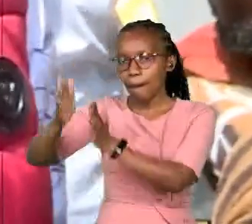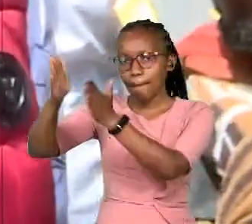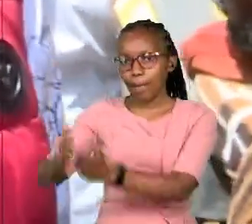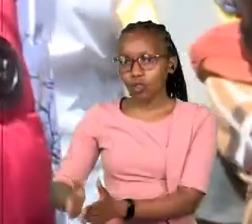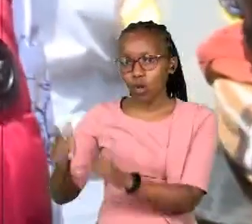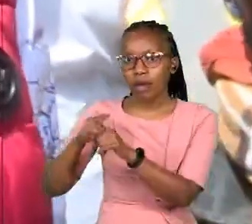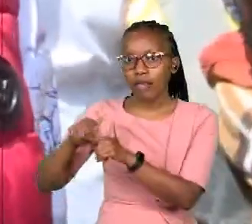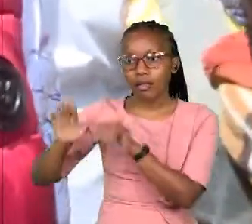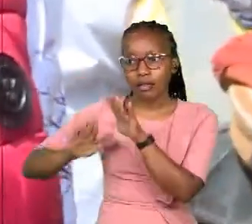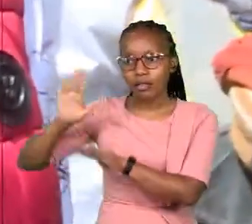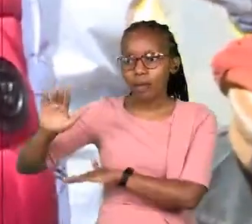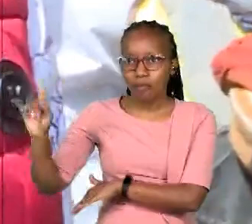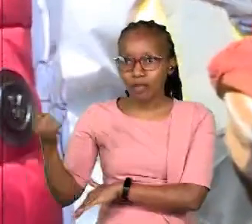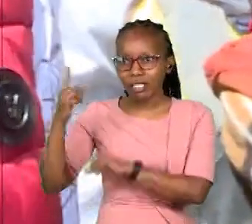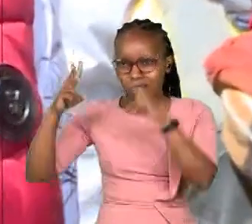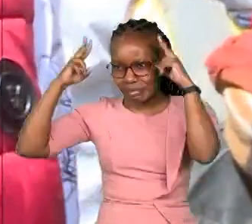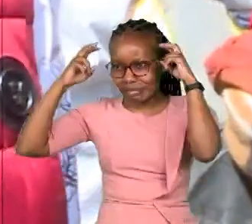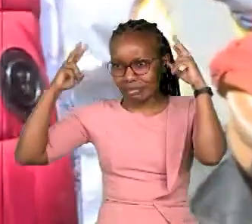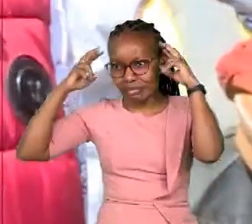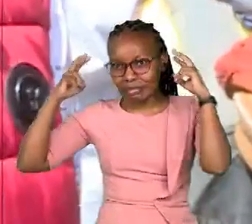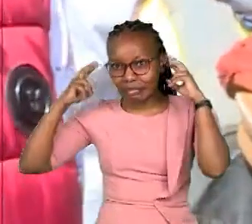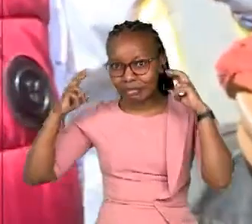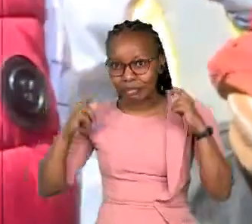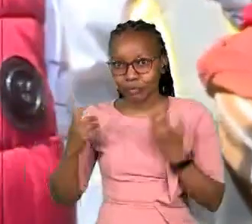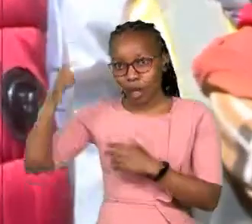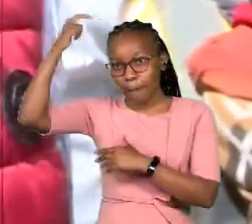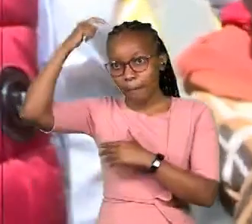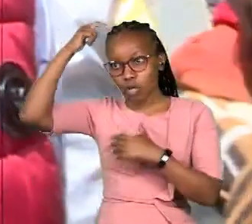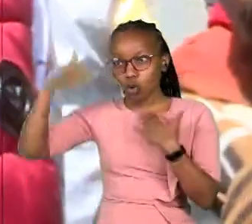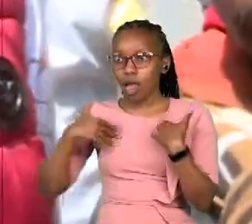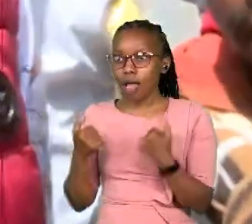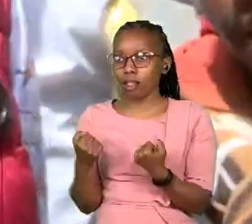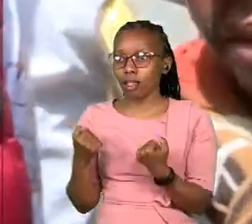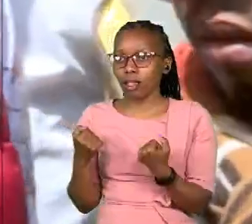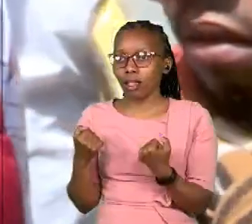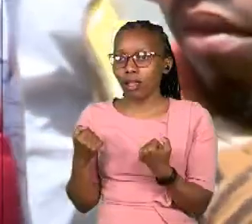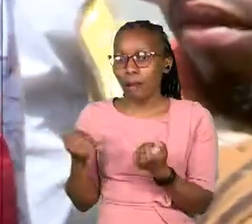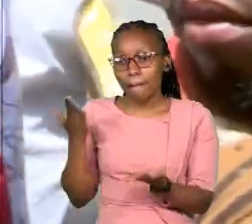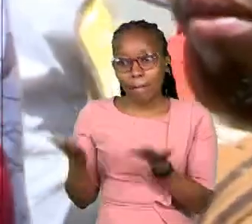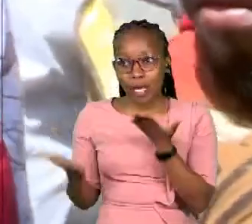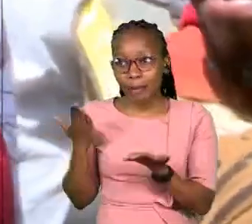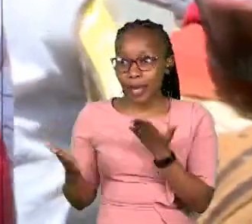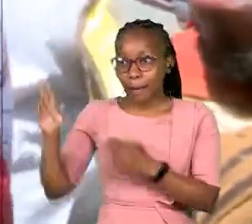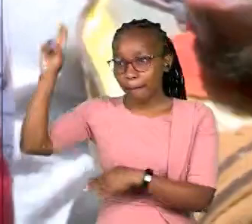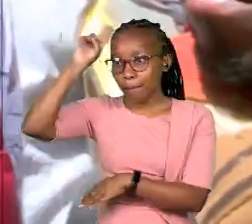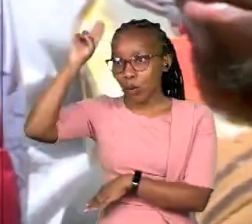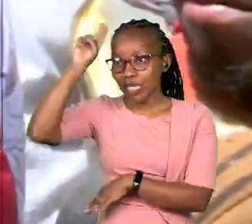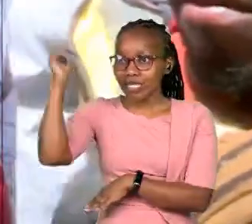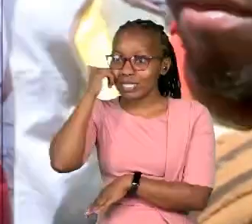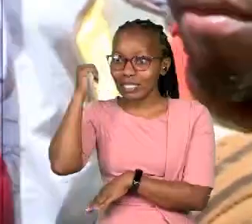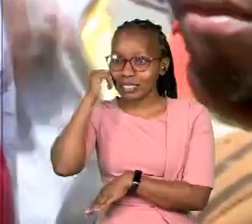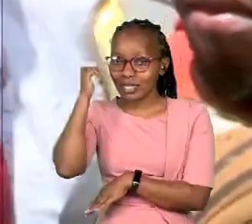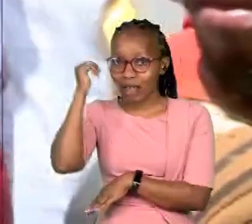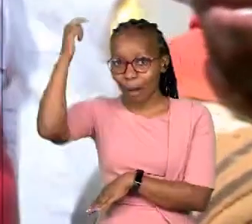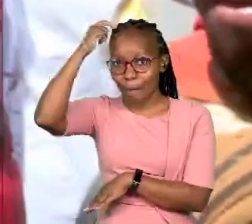first step ni kuangalia kichwa yake, mental health. Kama mental health iliangaliwa na ikapatikana mental health sio poa, kwa nini